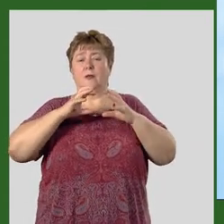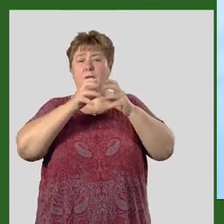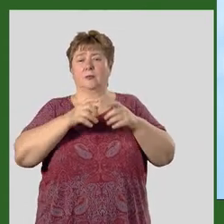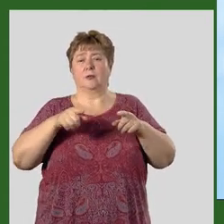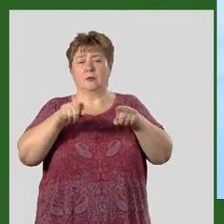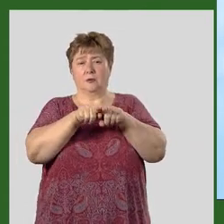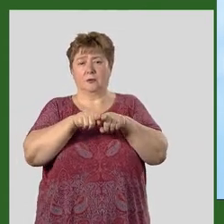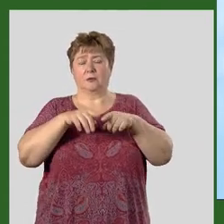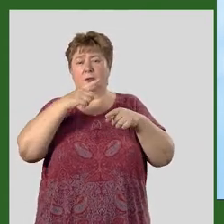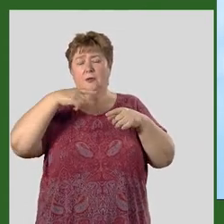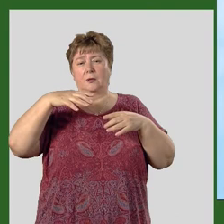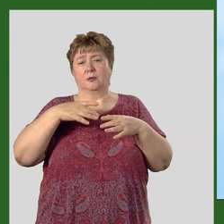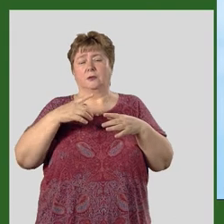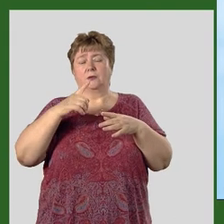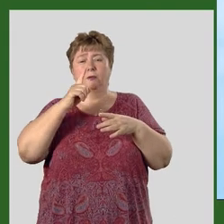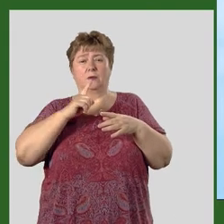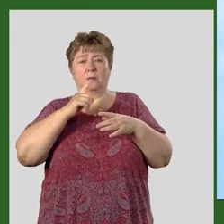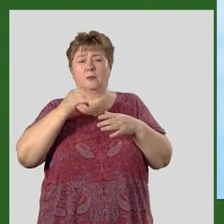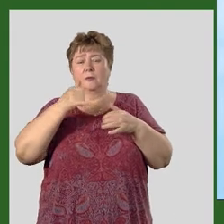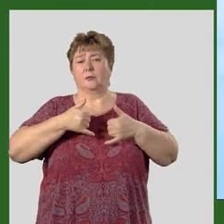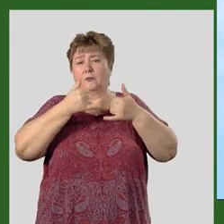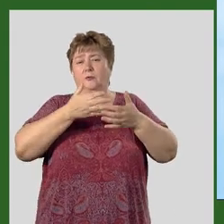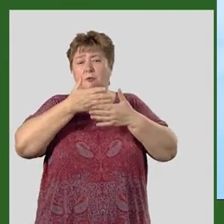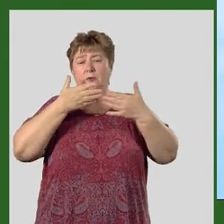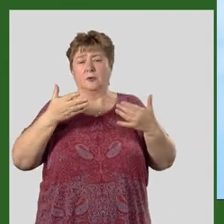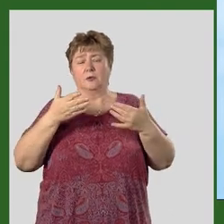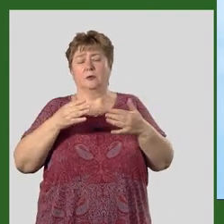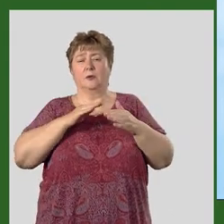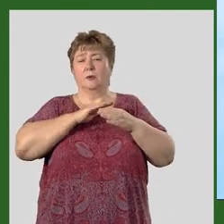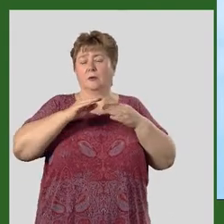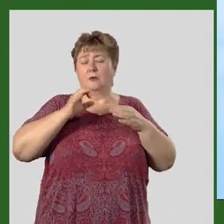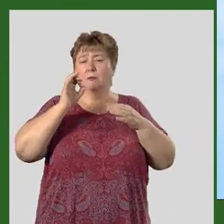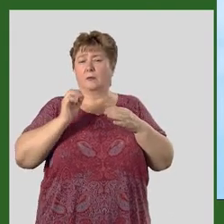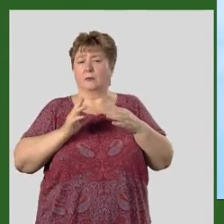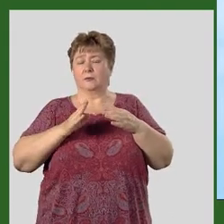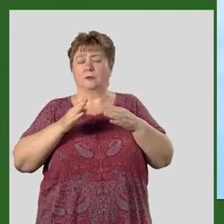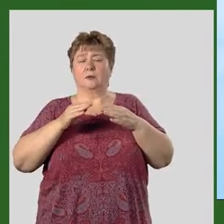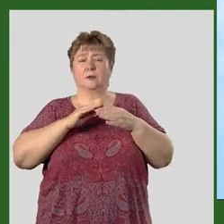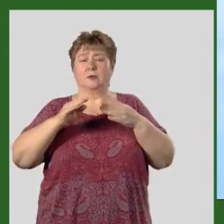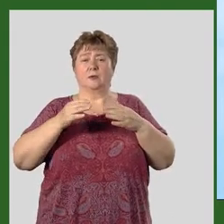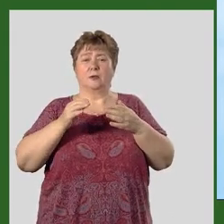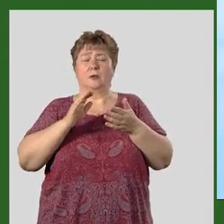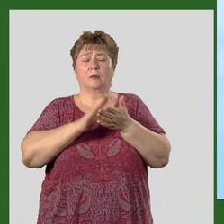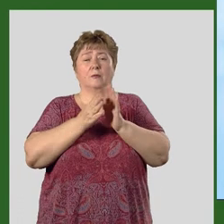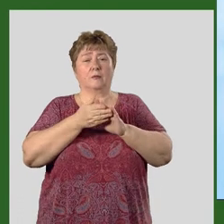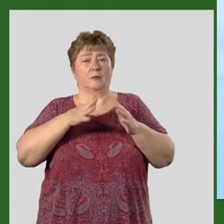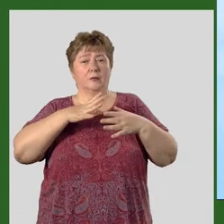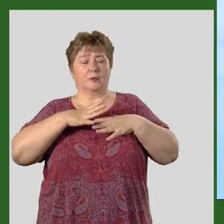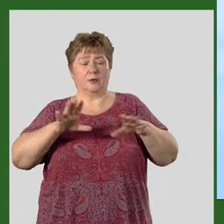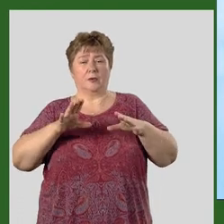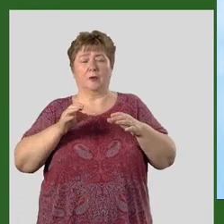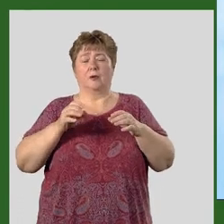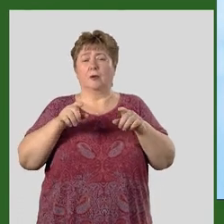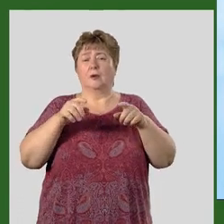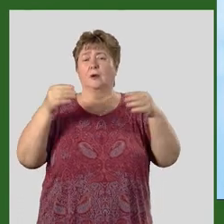же время Россия до сих пор не признала на официальном уровне и не установила дипломатические отношения с